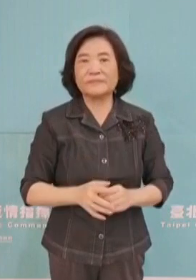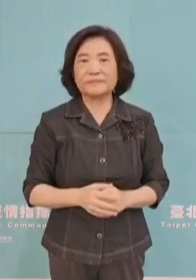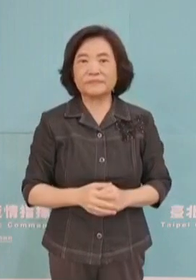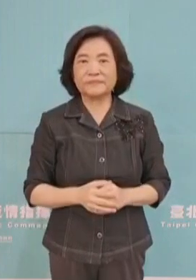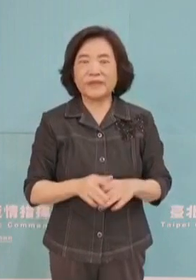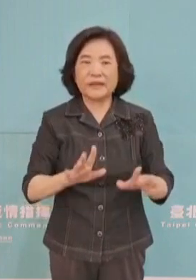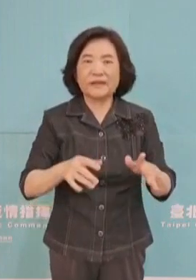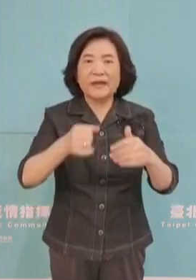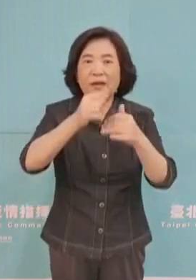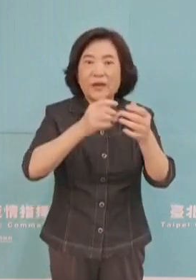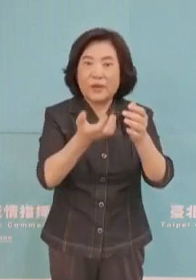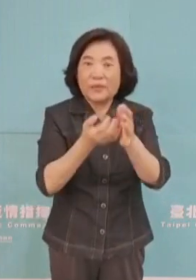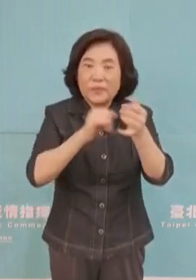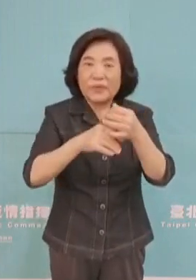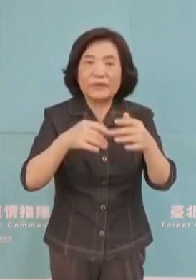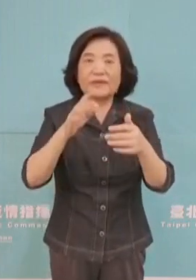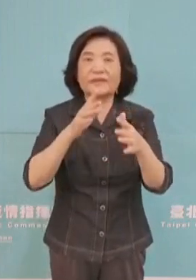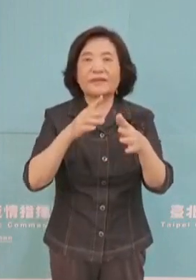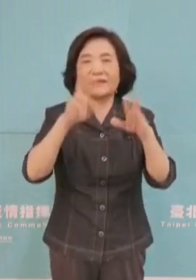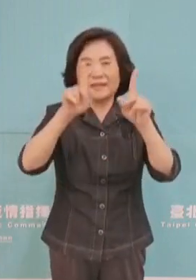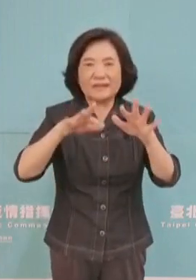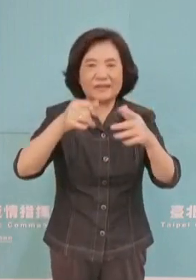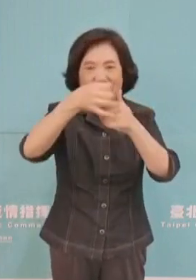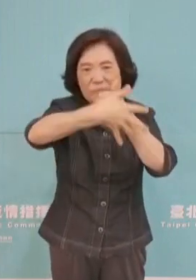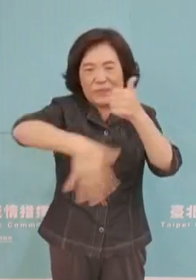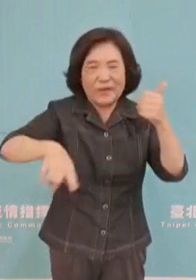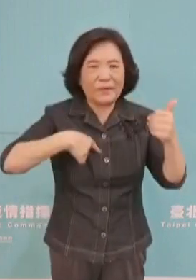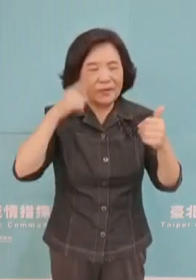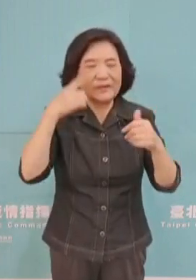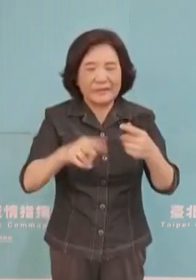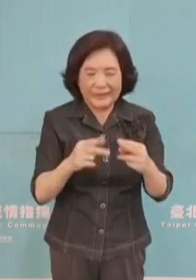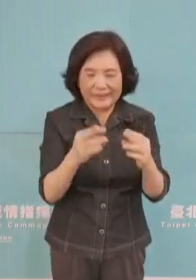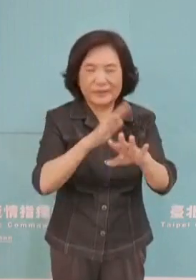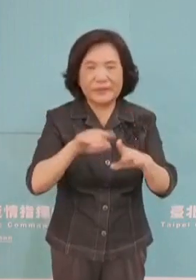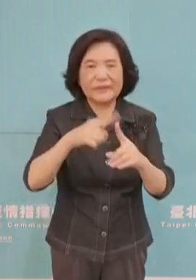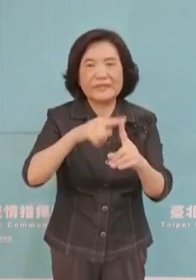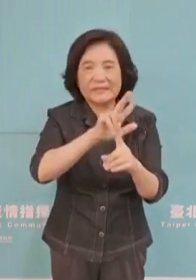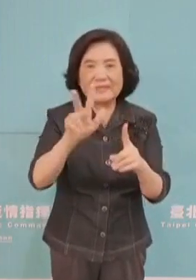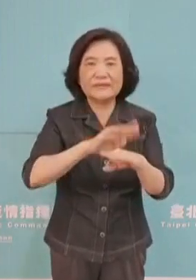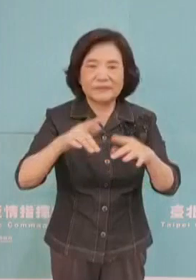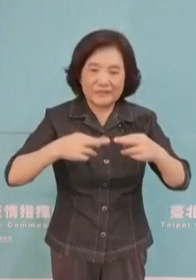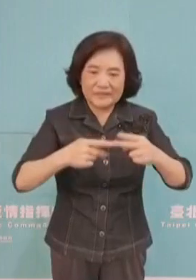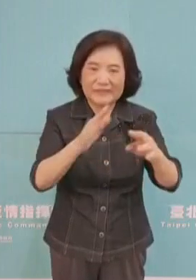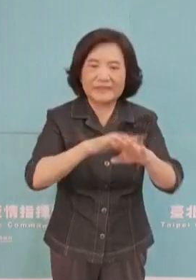们会再改进的。所以哈，这个还是